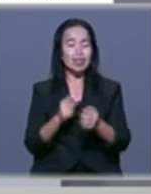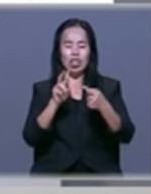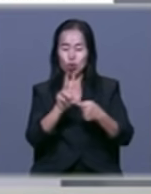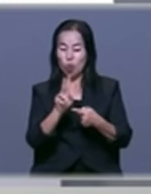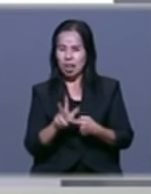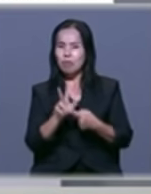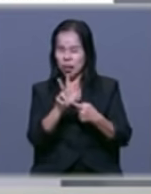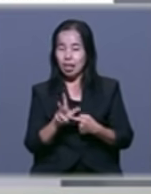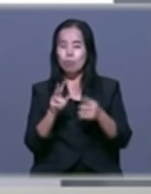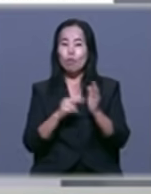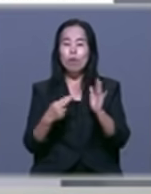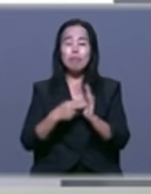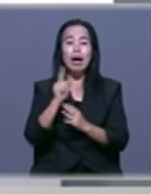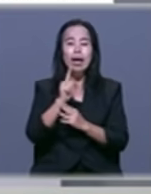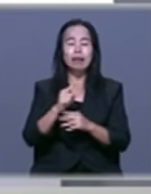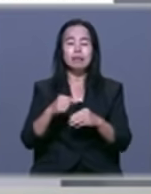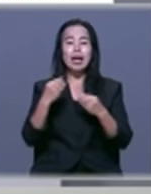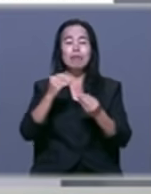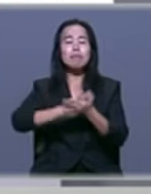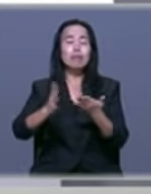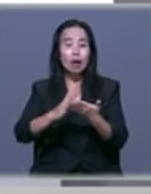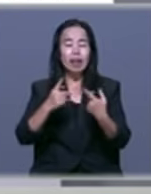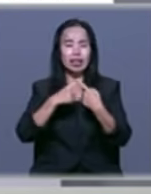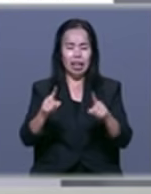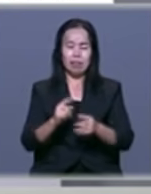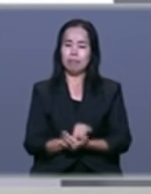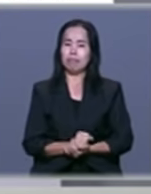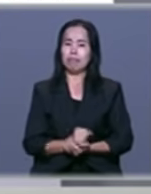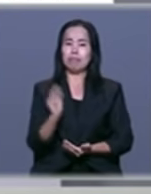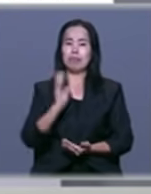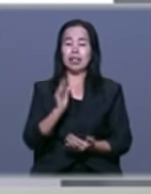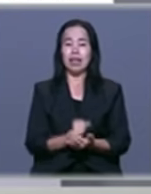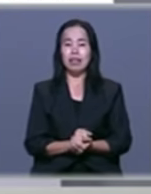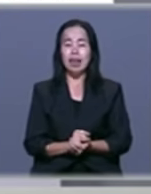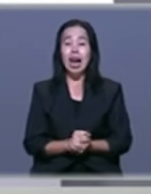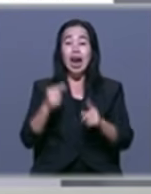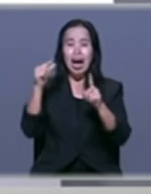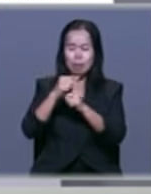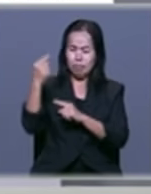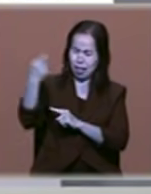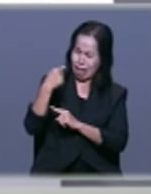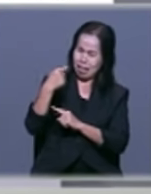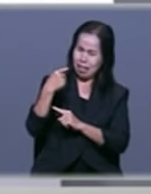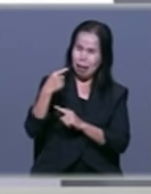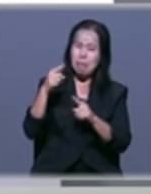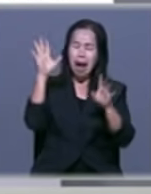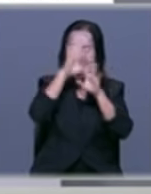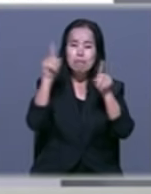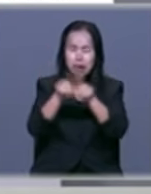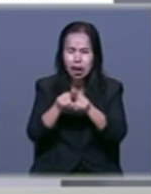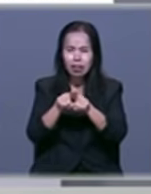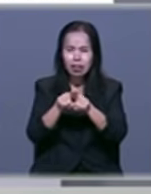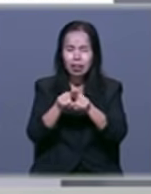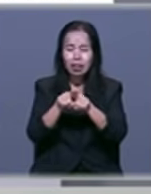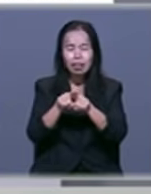ข้อ3เรื่องความมั่นคงเรื่องความสงบเรียบร้อยแต่จริงๆแล้วเนี่ยฟังดูแล้วมันเหมือนใช่ไหมแต่มันไม่ใช่ ใครเหมือน